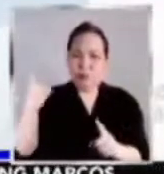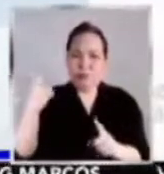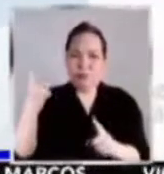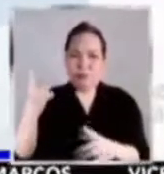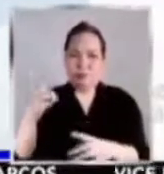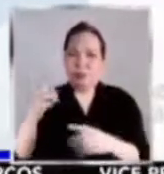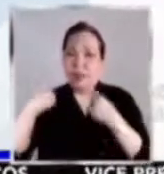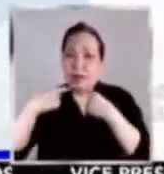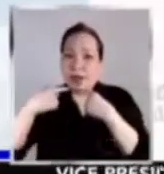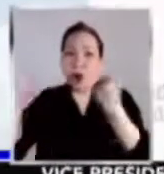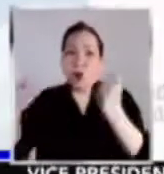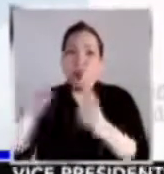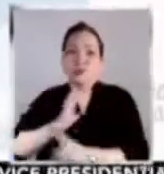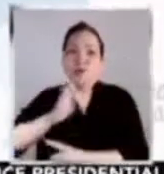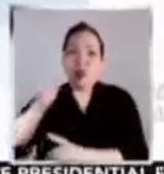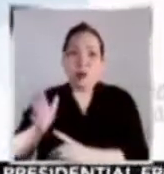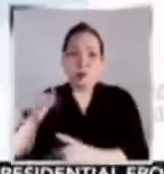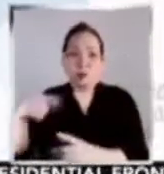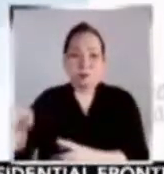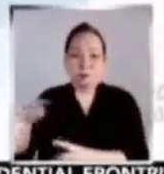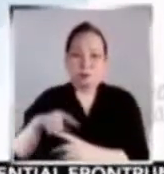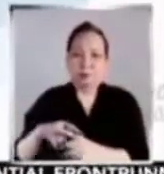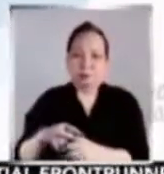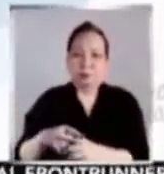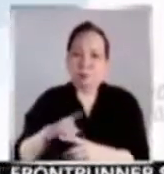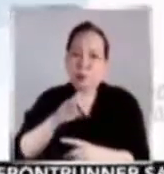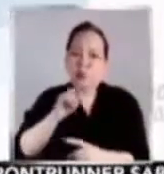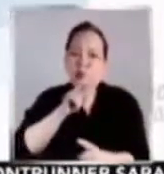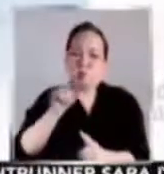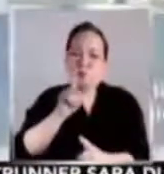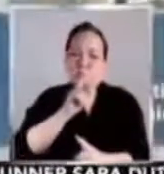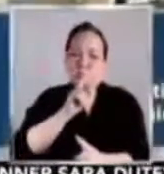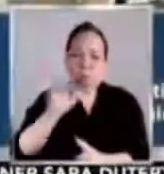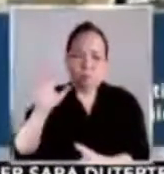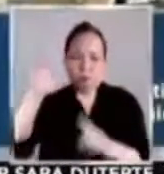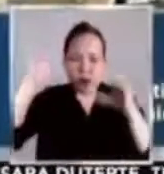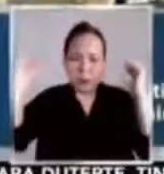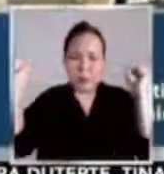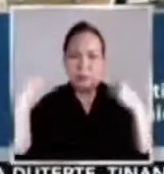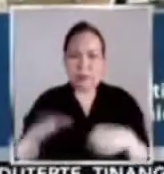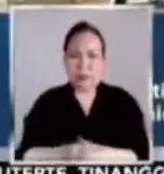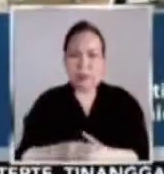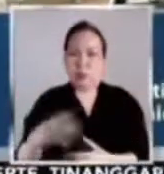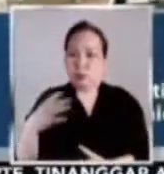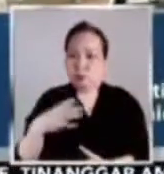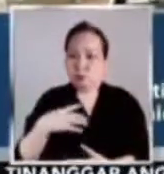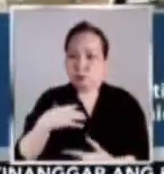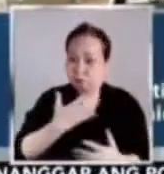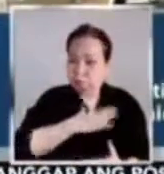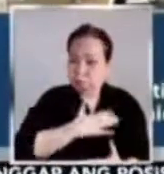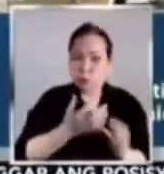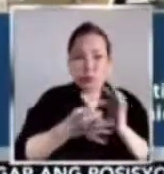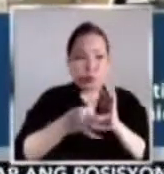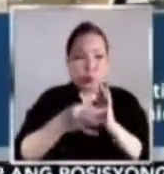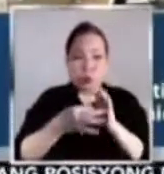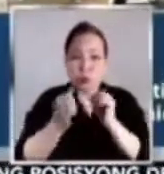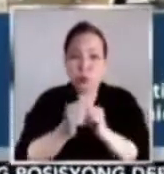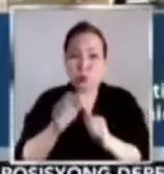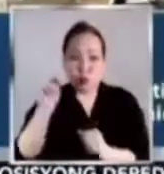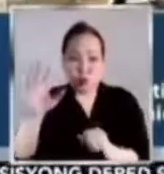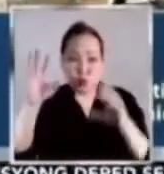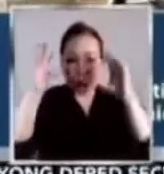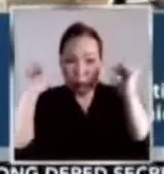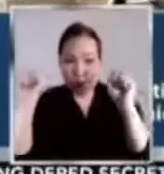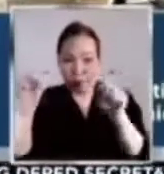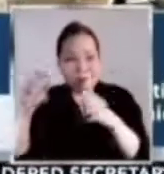will work closely with the representatives of the incoming administration to ensure a peaceful and